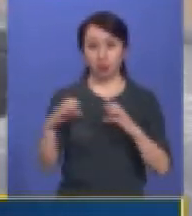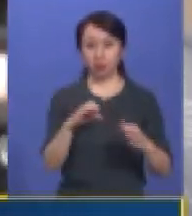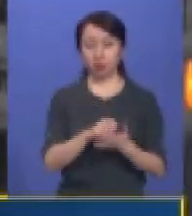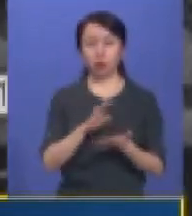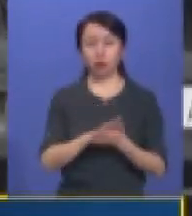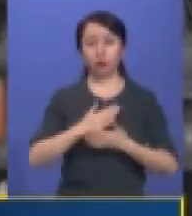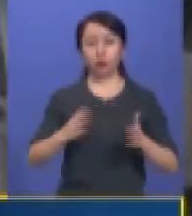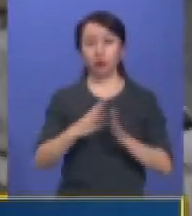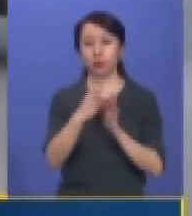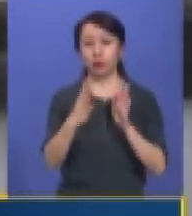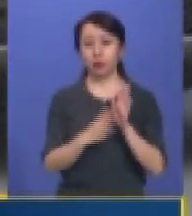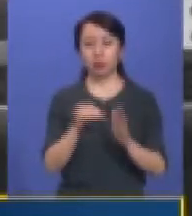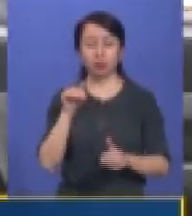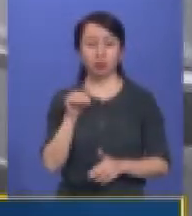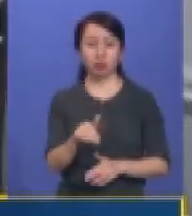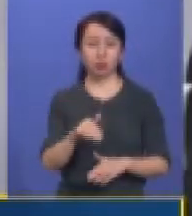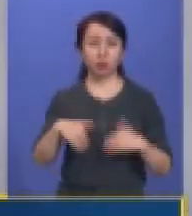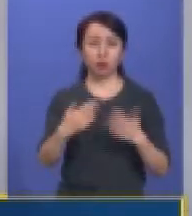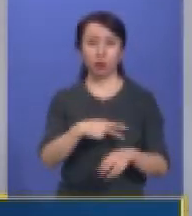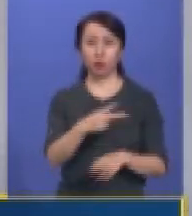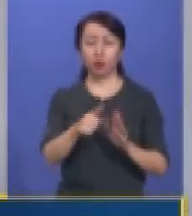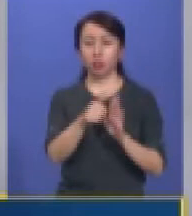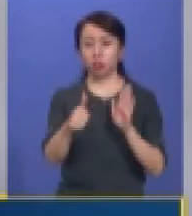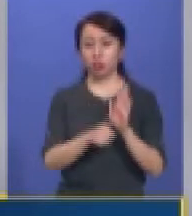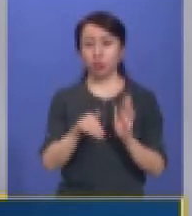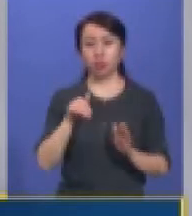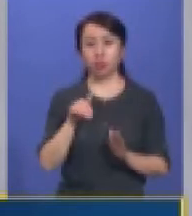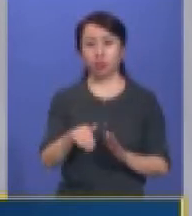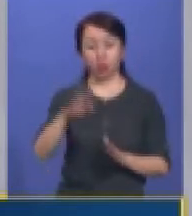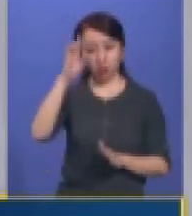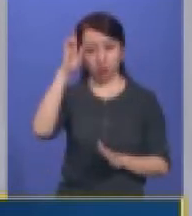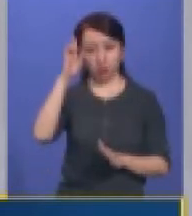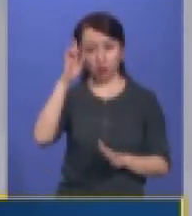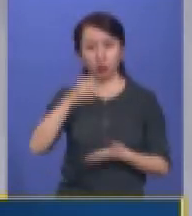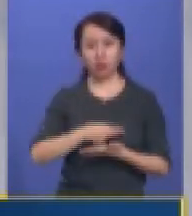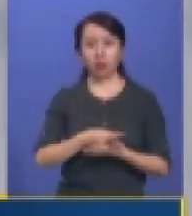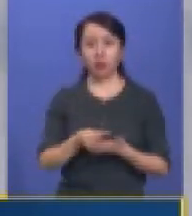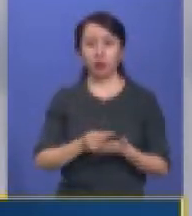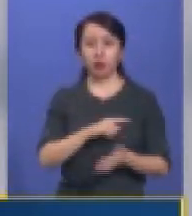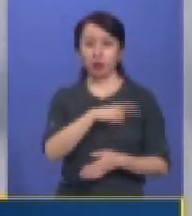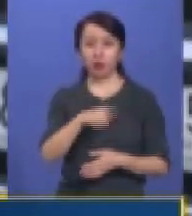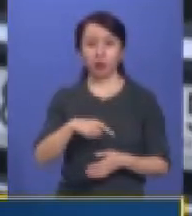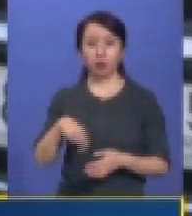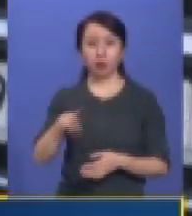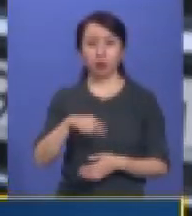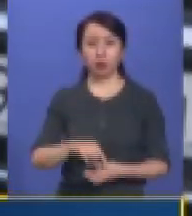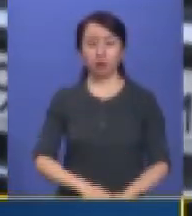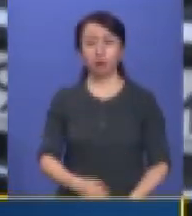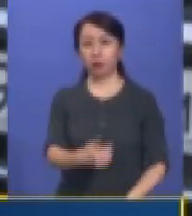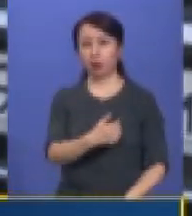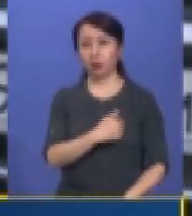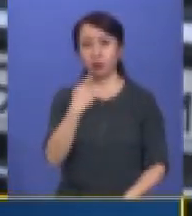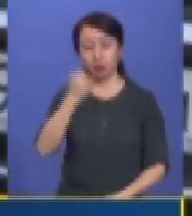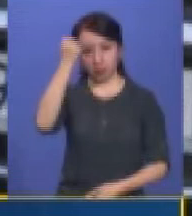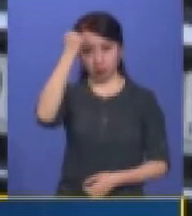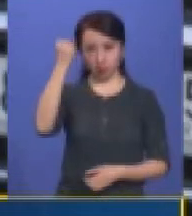учета более 19 тысяч. Выдано около 16 тысяч комплектов государственных регистрационных номерных знаков. Хотелось бы сказать